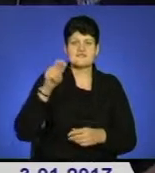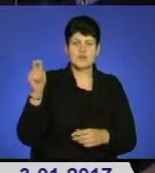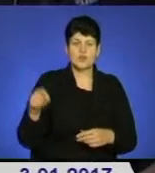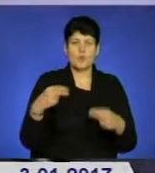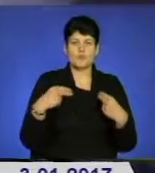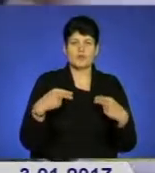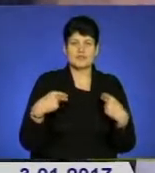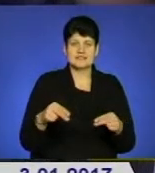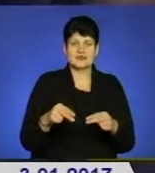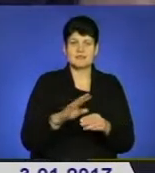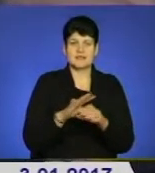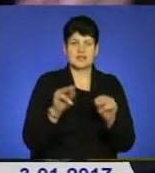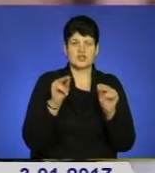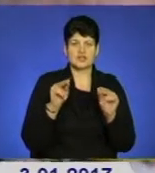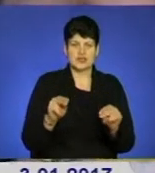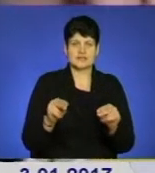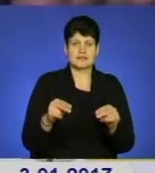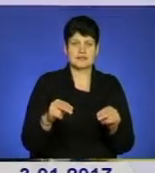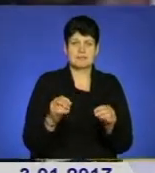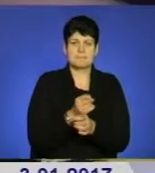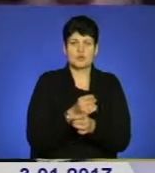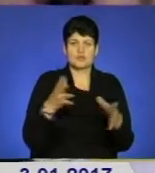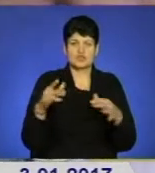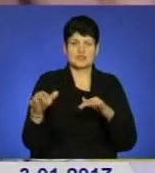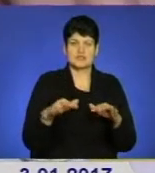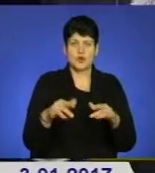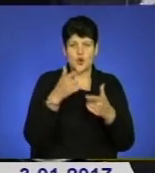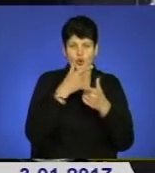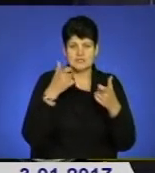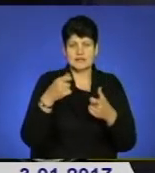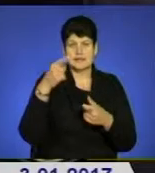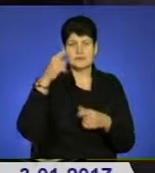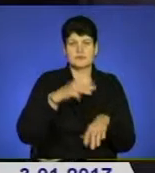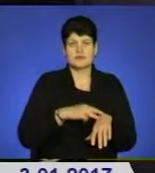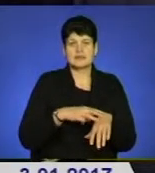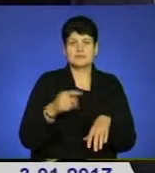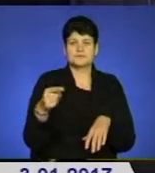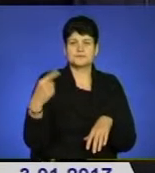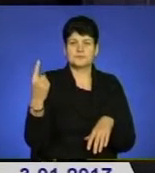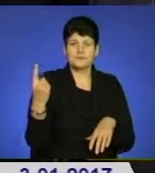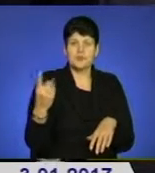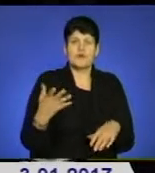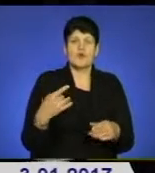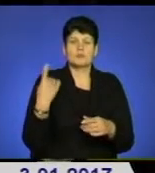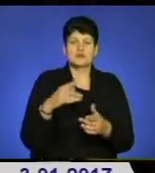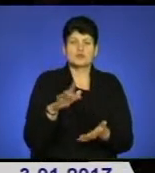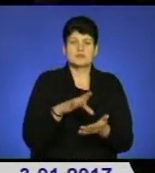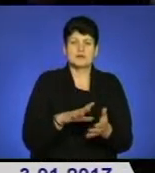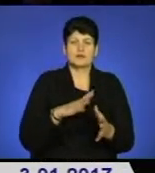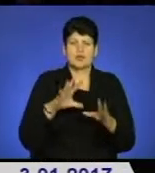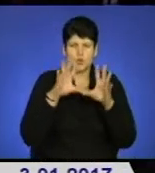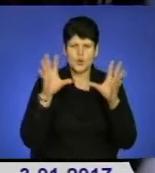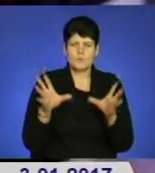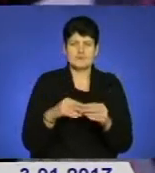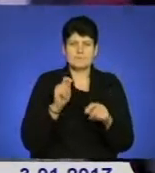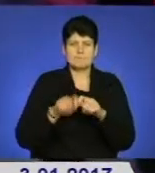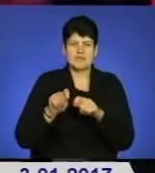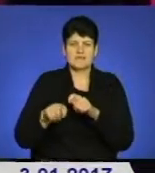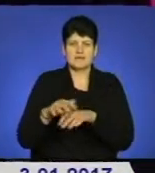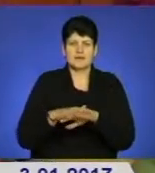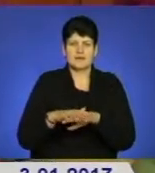нелегальних піротехнічних засобів оголосили правоохоронці Тернопільщини. В обласному центрі відбулися комплексні перевірки ринків та мікрорайонів